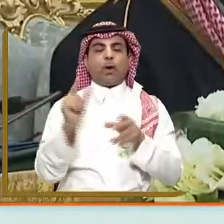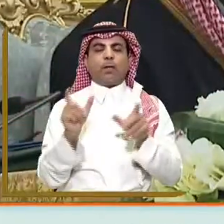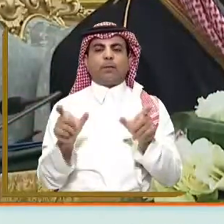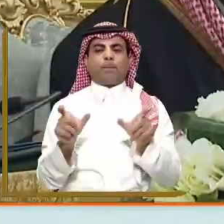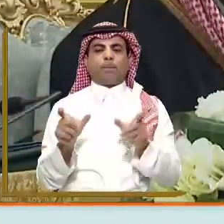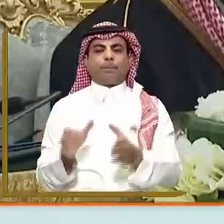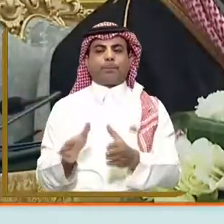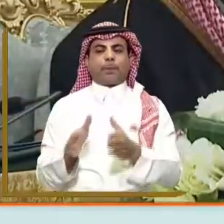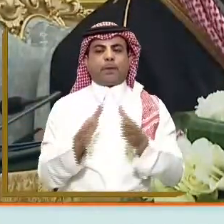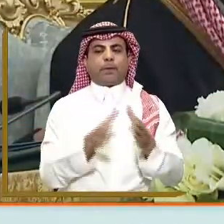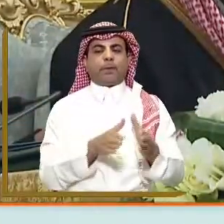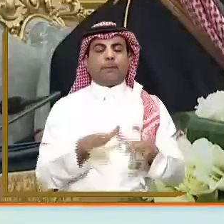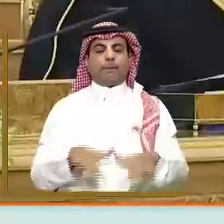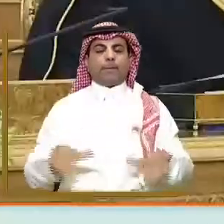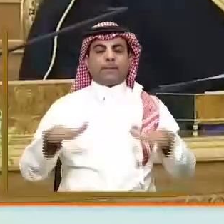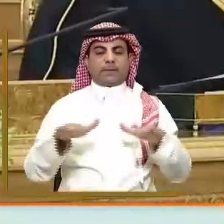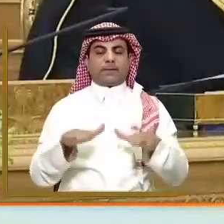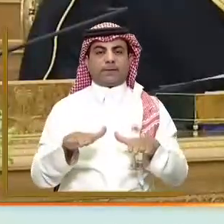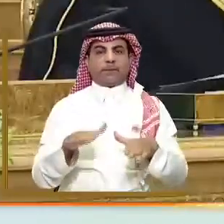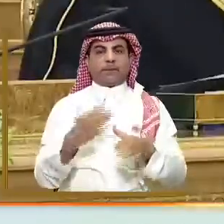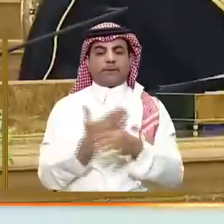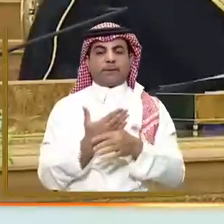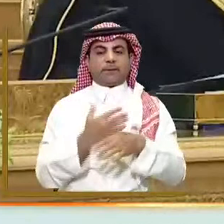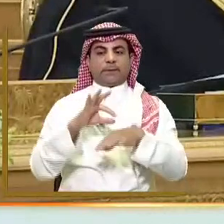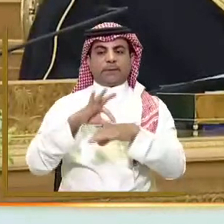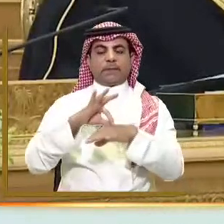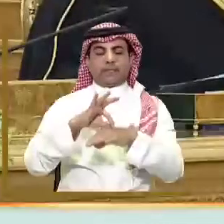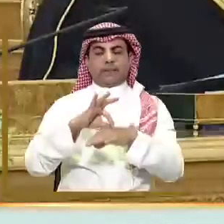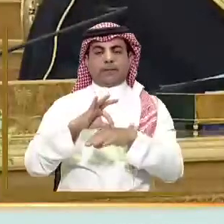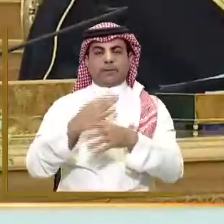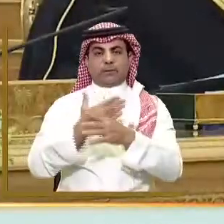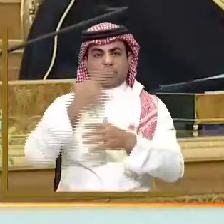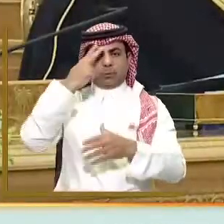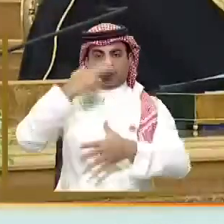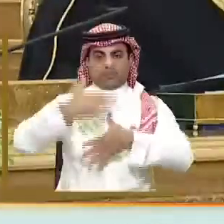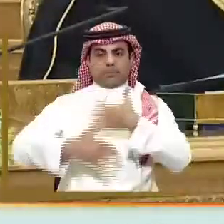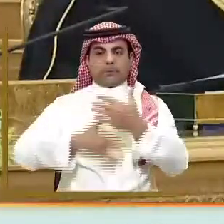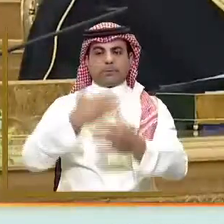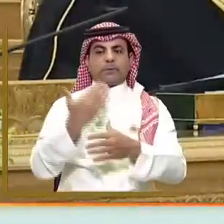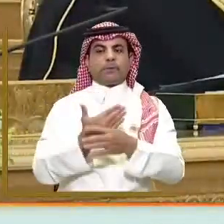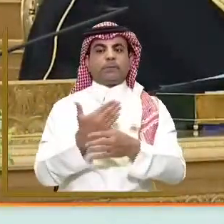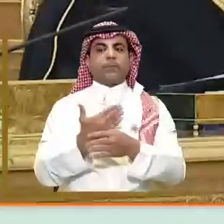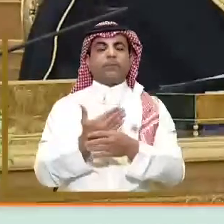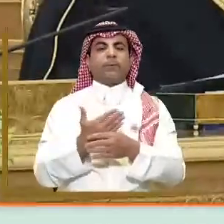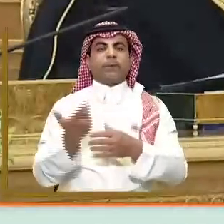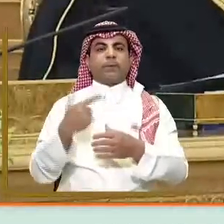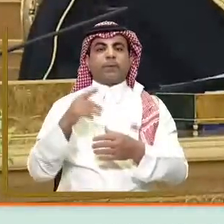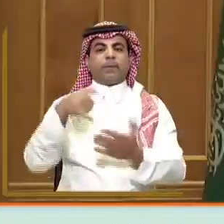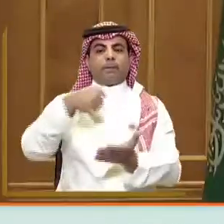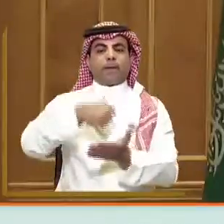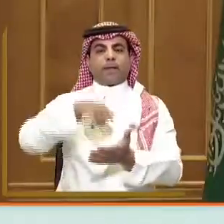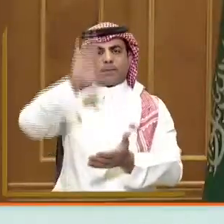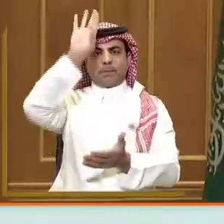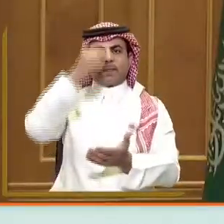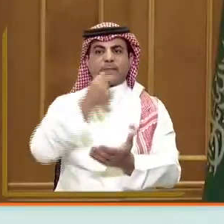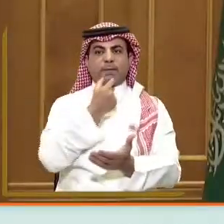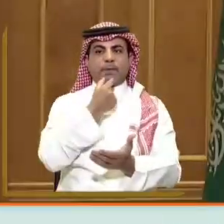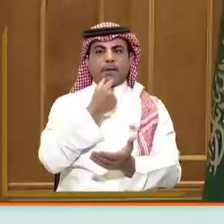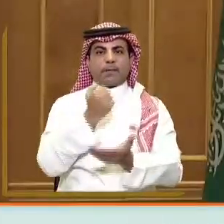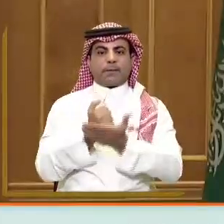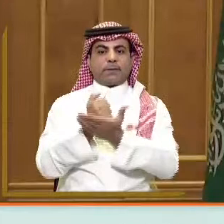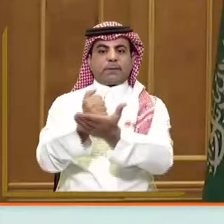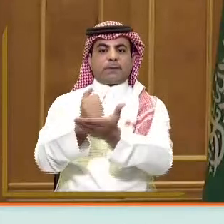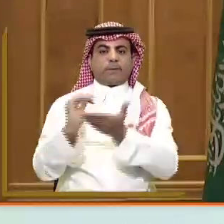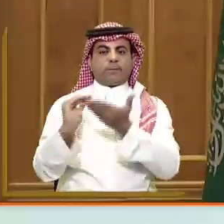الدوليين. وأشار المجلس إلى الدور الإنساني الذي تقوم به المملكة ممثلة في مركز الملك